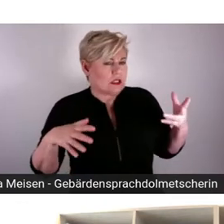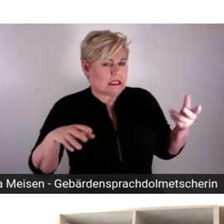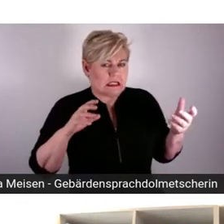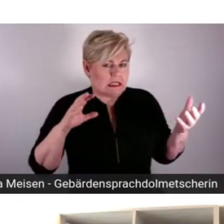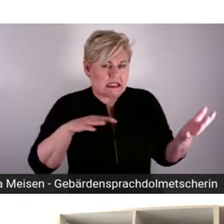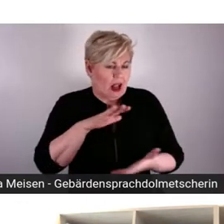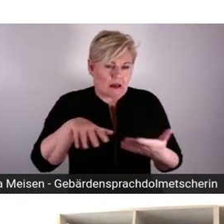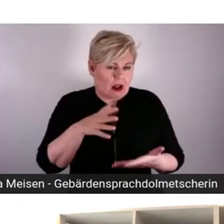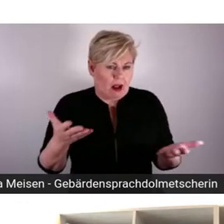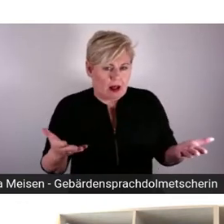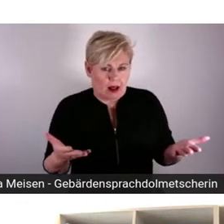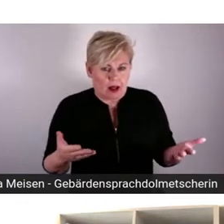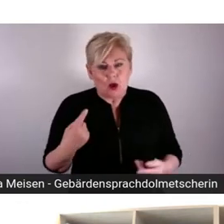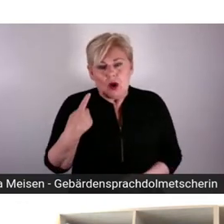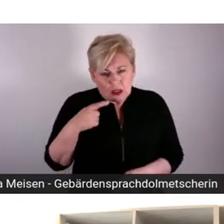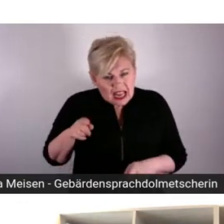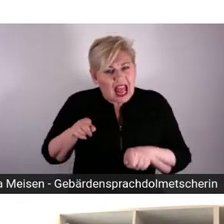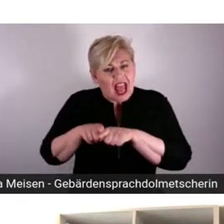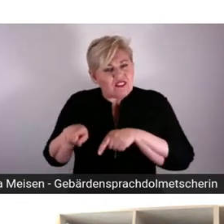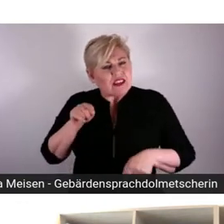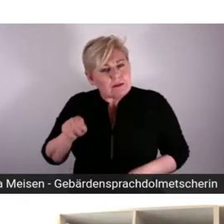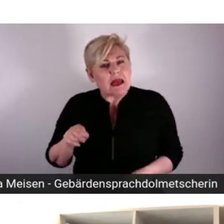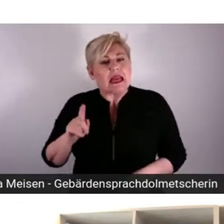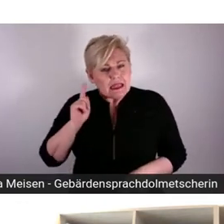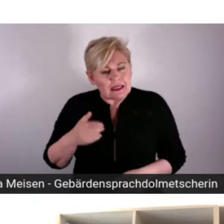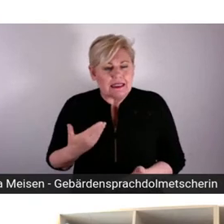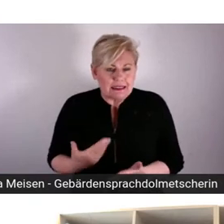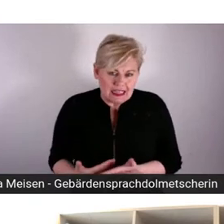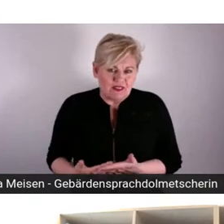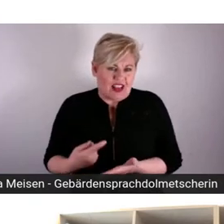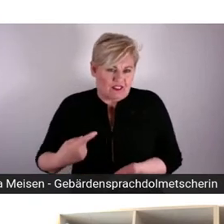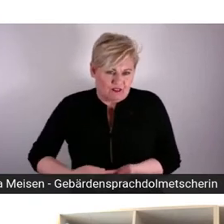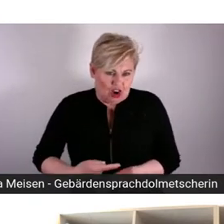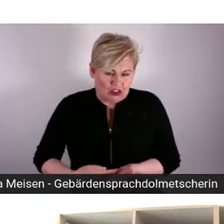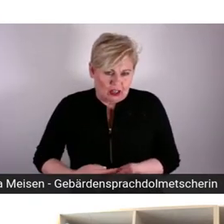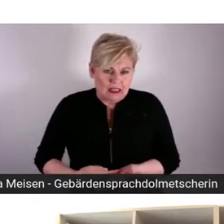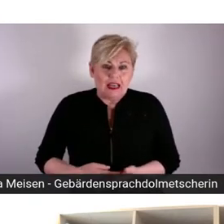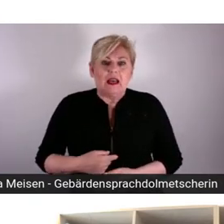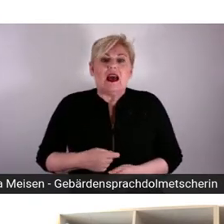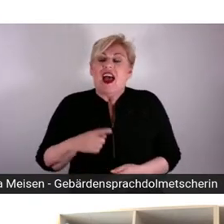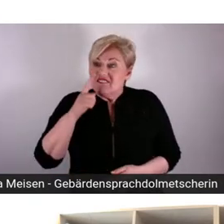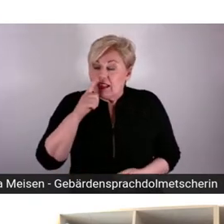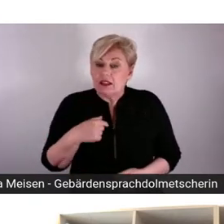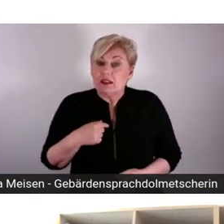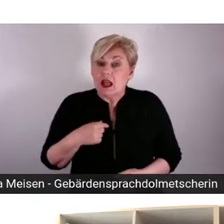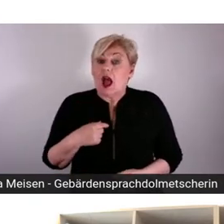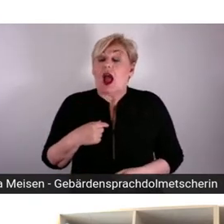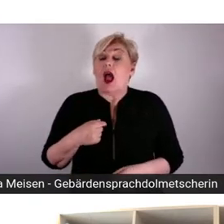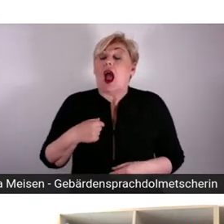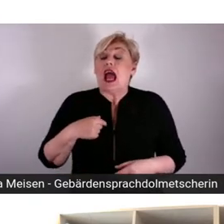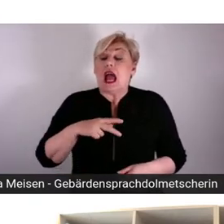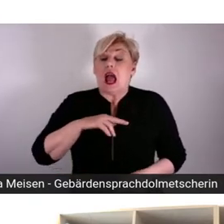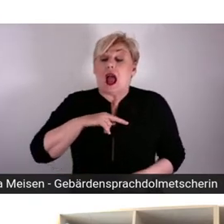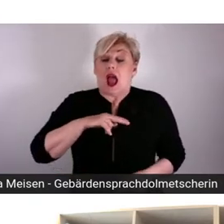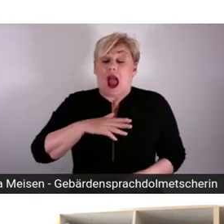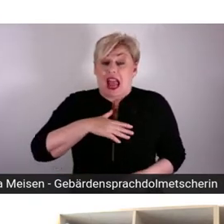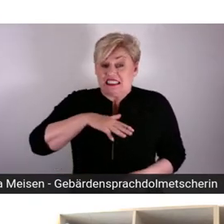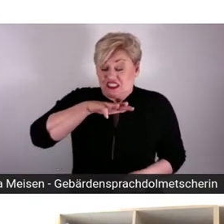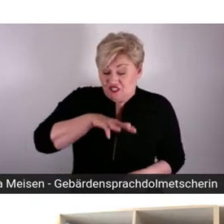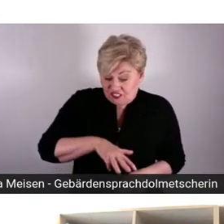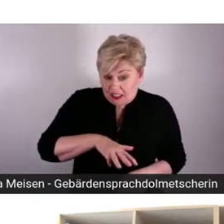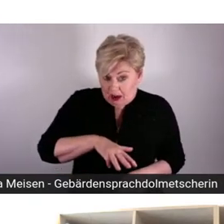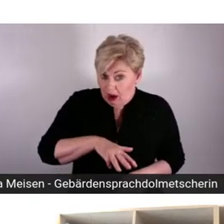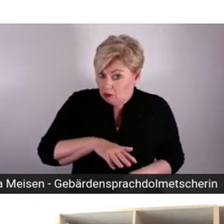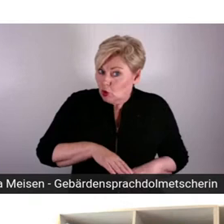und eine Forderung der FDP sei deshalb, dass von jedem zusätzlich erarbeiteten Euro, den ein Mensch in der